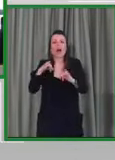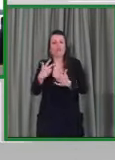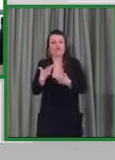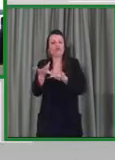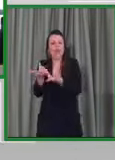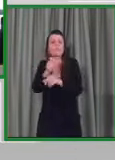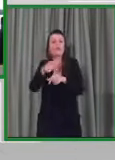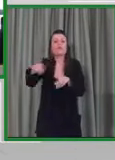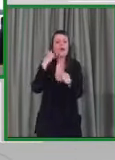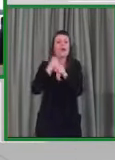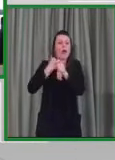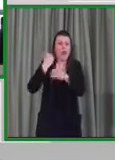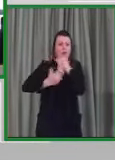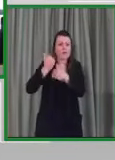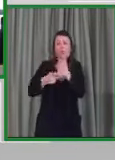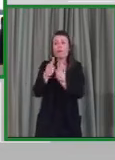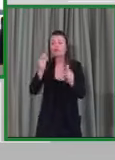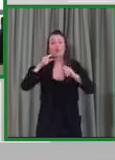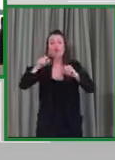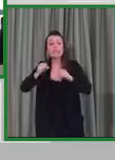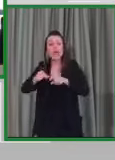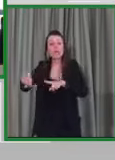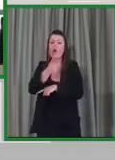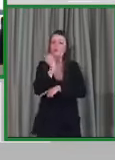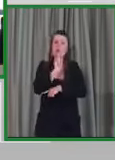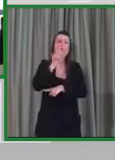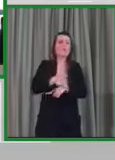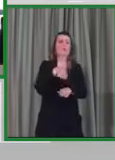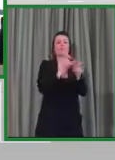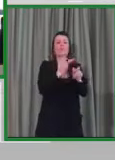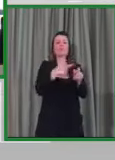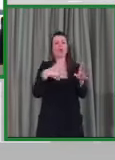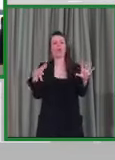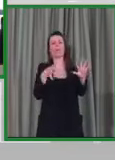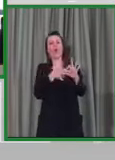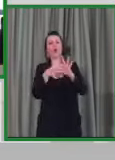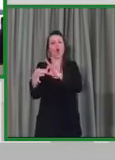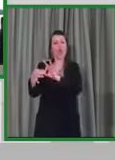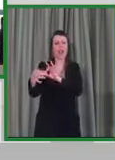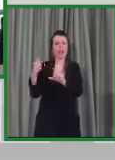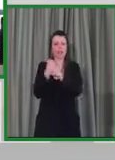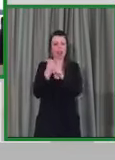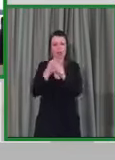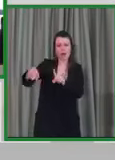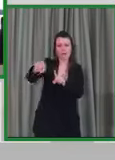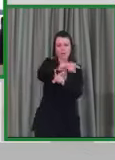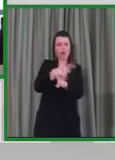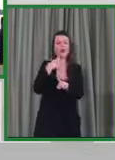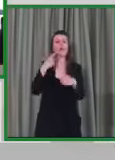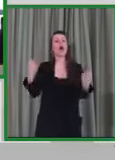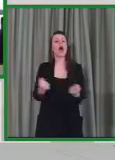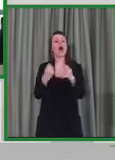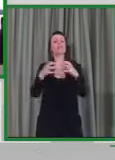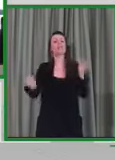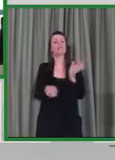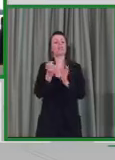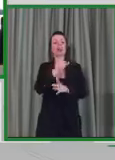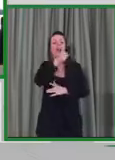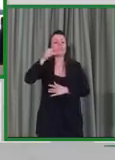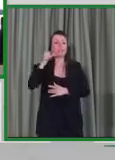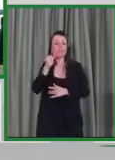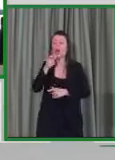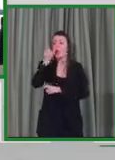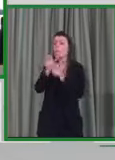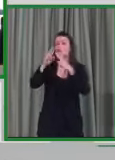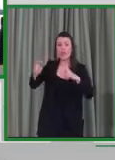ma tutto quello che è collegato a tutti quelli che lavorano nelle attività essenziali a tutti i ricercatori insomma